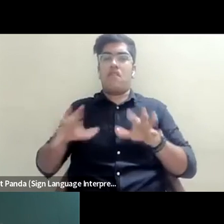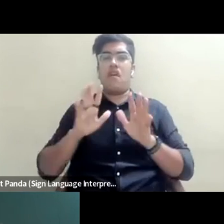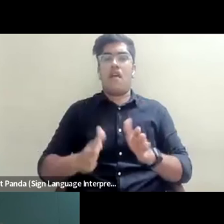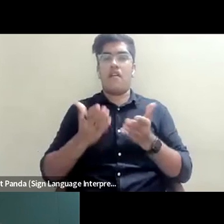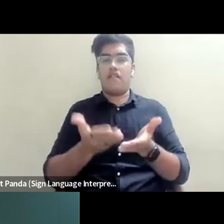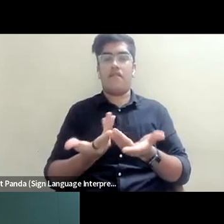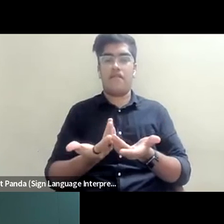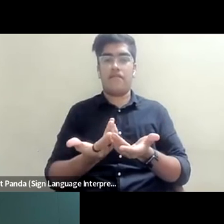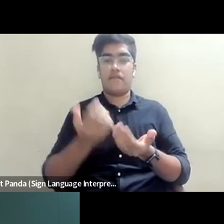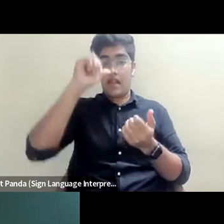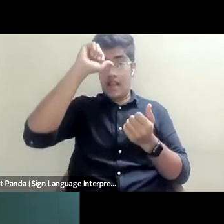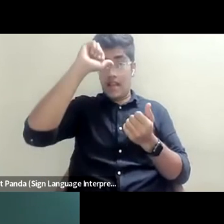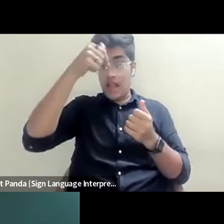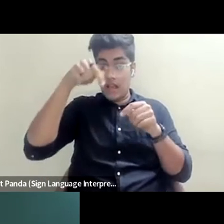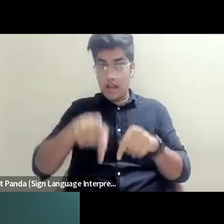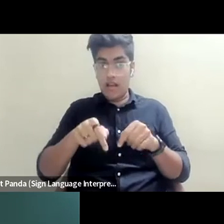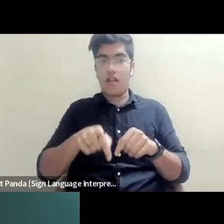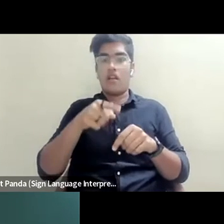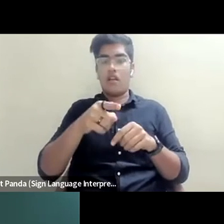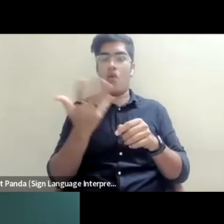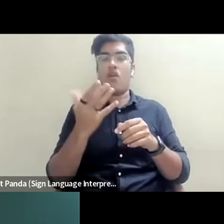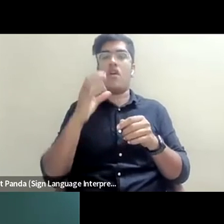रिपब्लिक इज अ कास्ट रिपब्लिक।